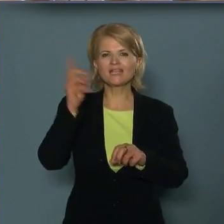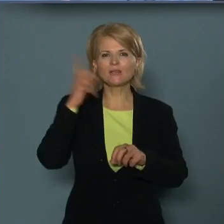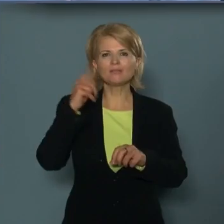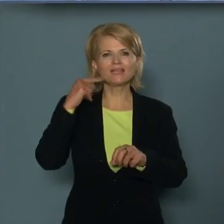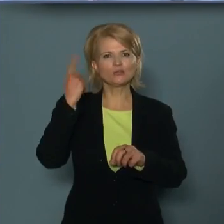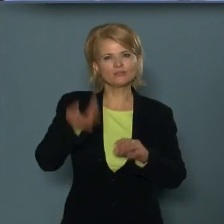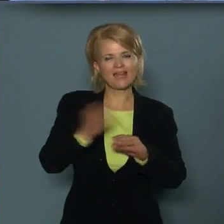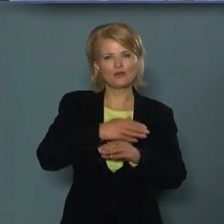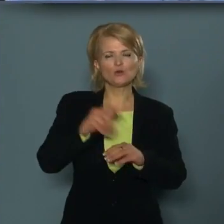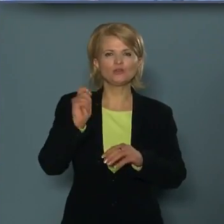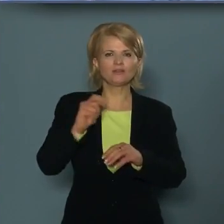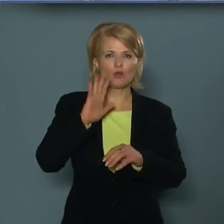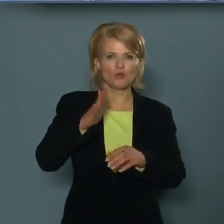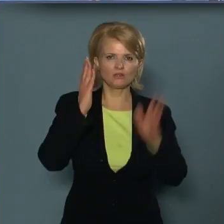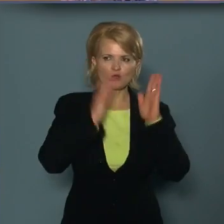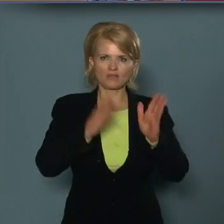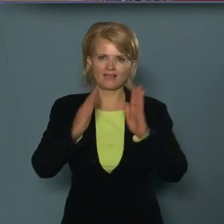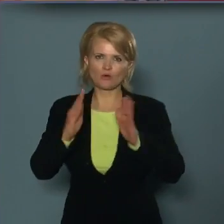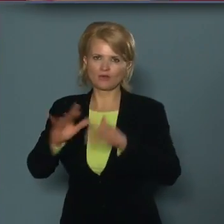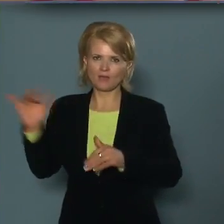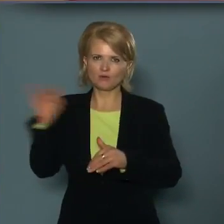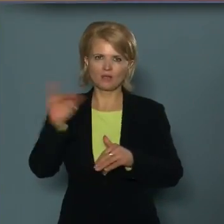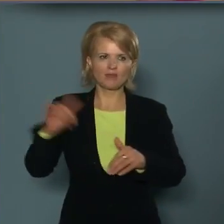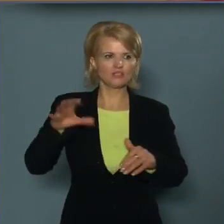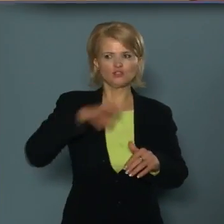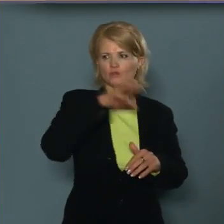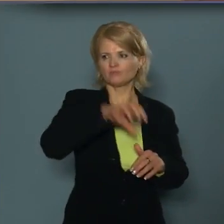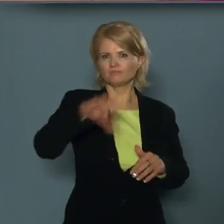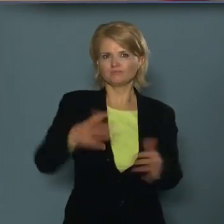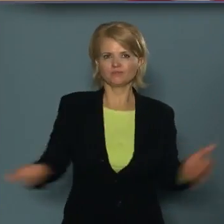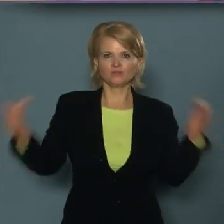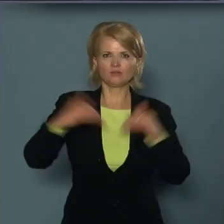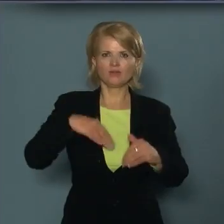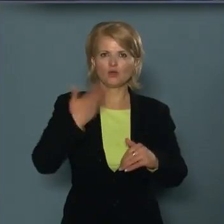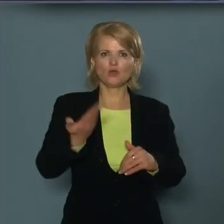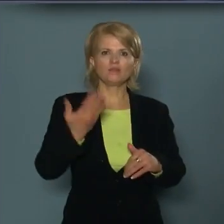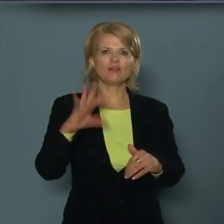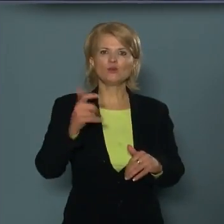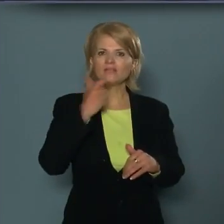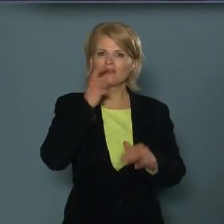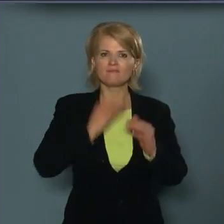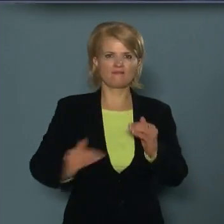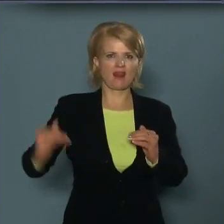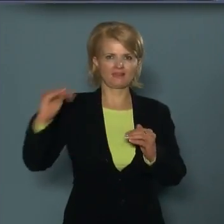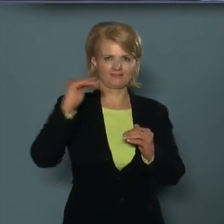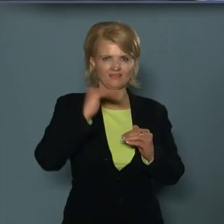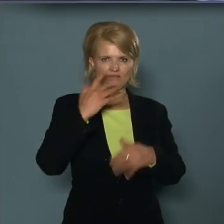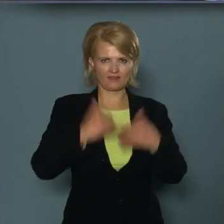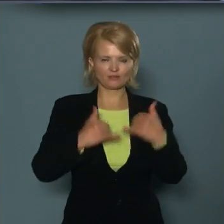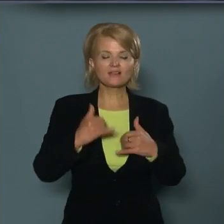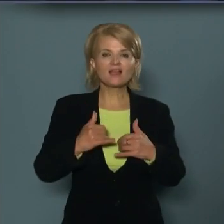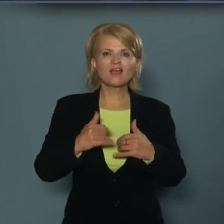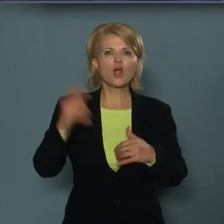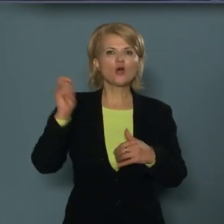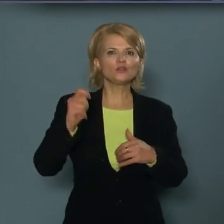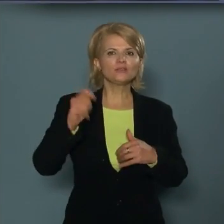5 kategóriában indulhattak a Budapestről és vonzás körzetéből érkező 55 év felettiek. Ennek az eseménynek,